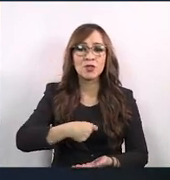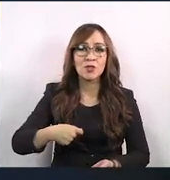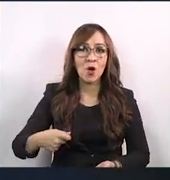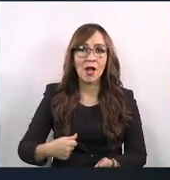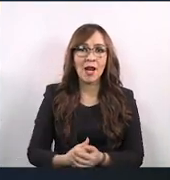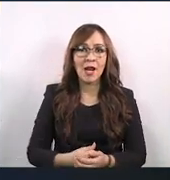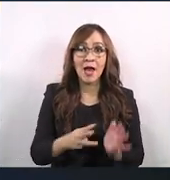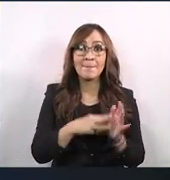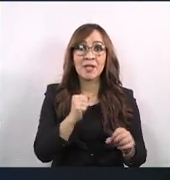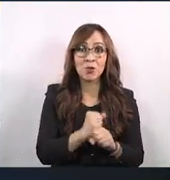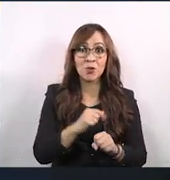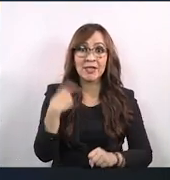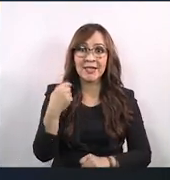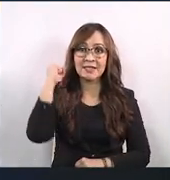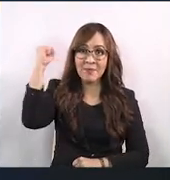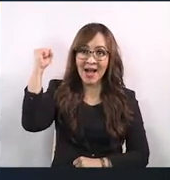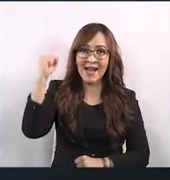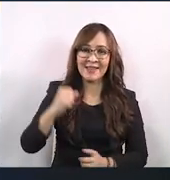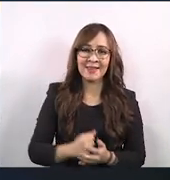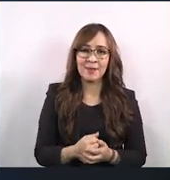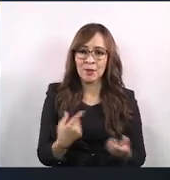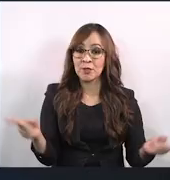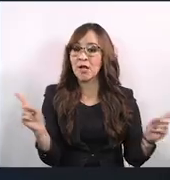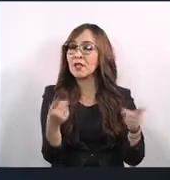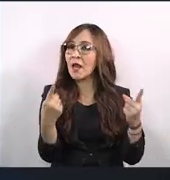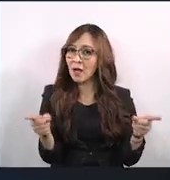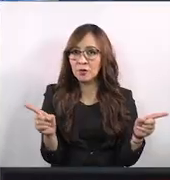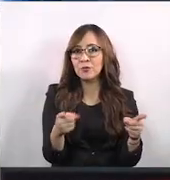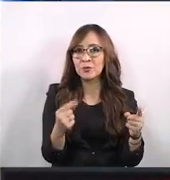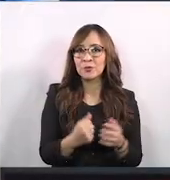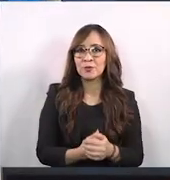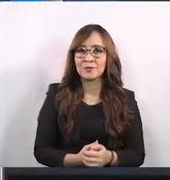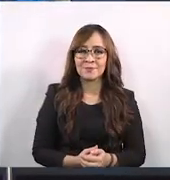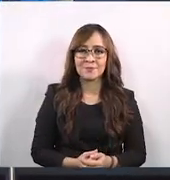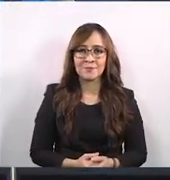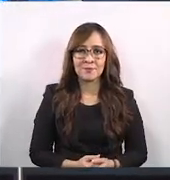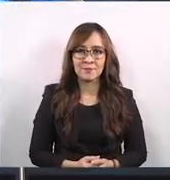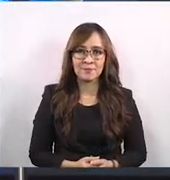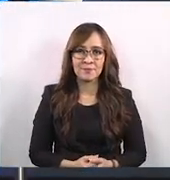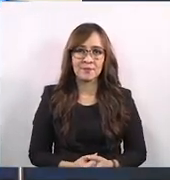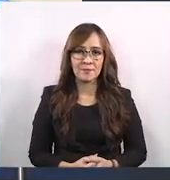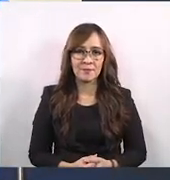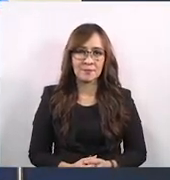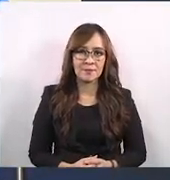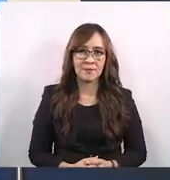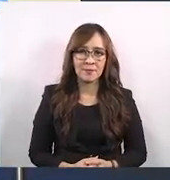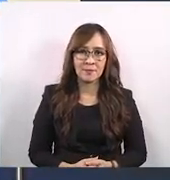aku anak raja engkau anak raja kita semua anak raja Uwo wo